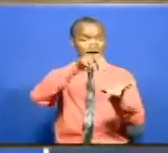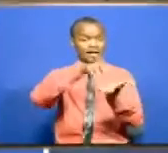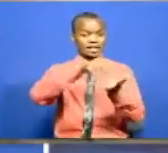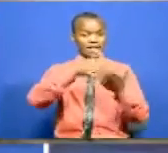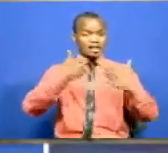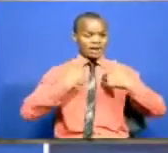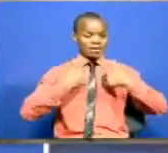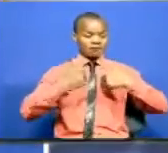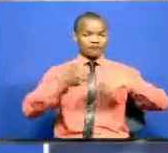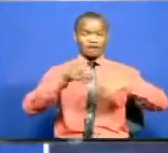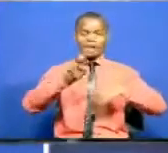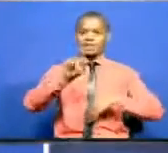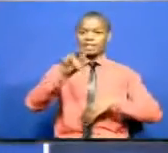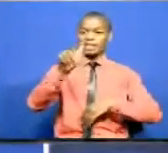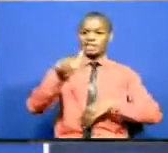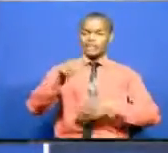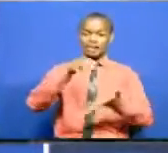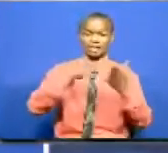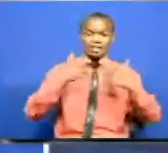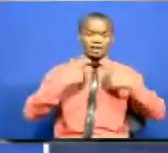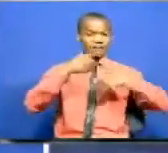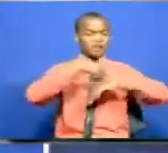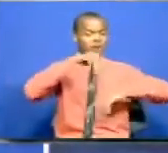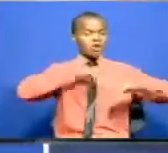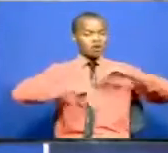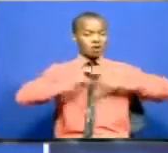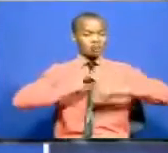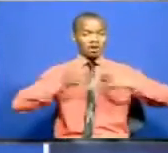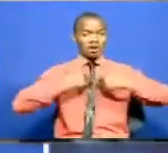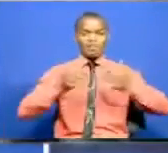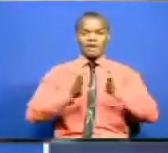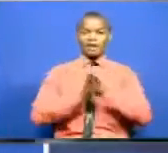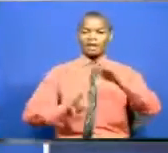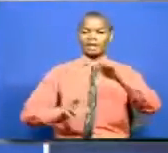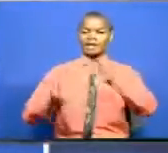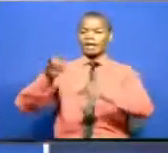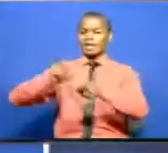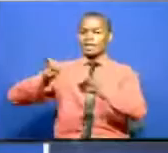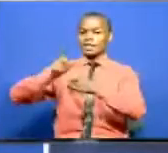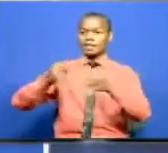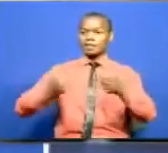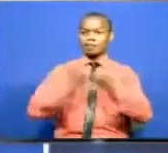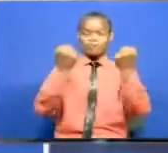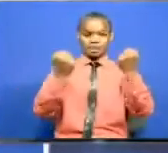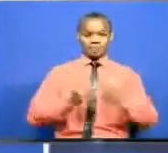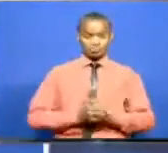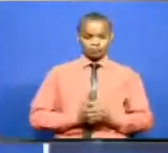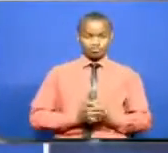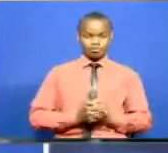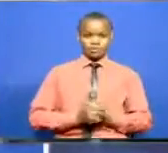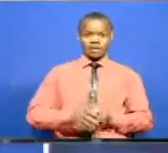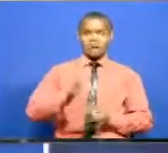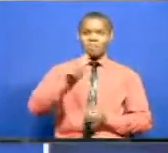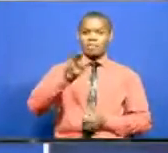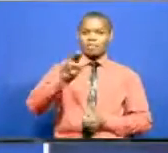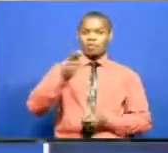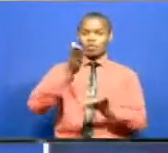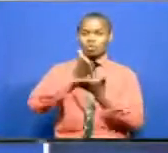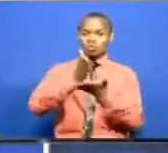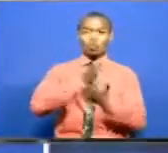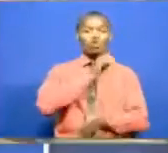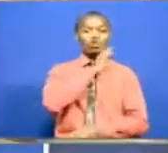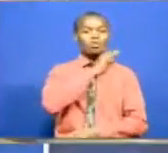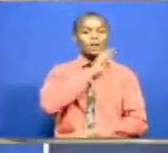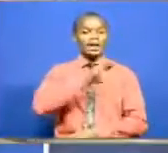ufisadi na kuchangia ajali kwenye barabara za Kenya. Chama cha usalama barabarani cha Kenya kinaishutumu NTSA kwa kuzembea katika